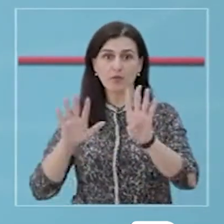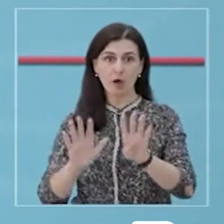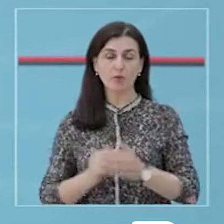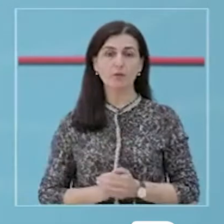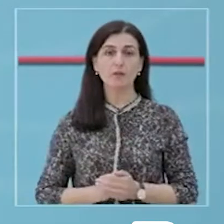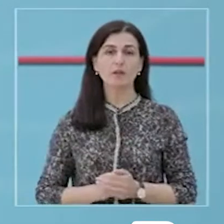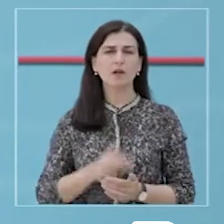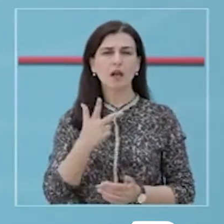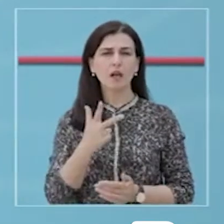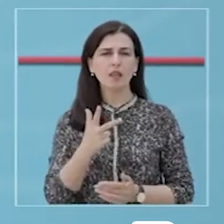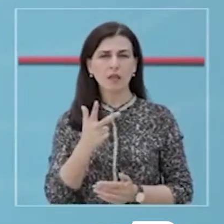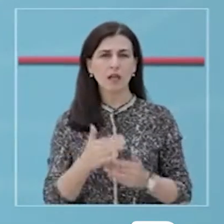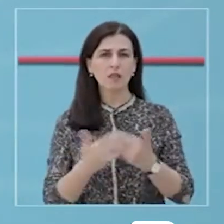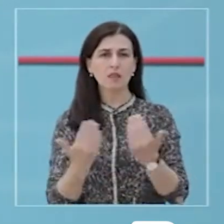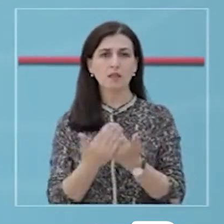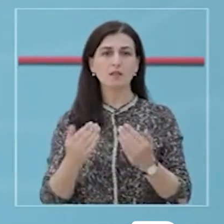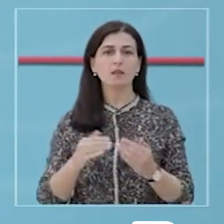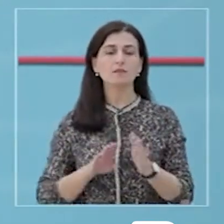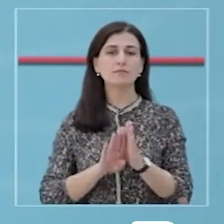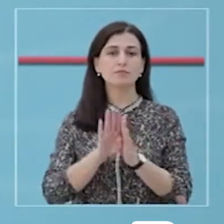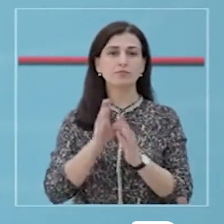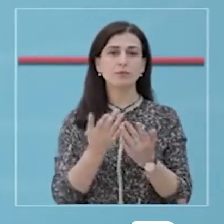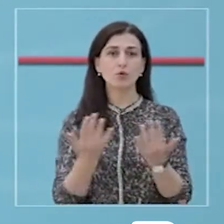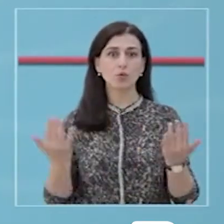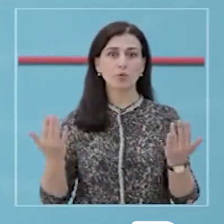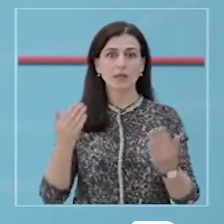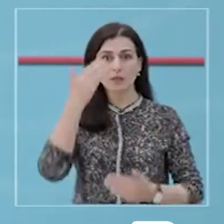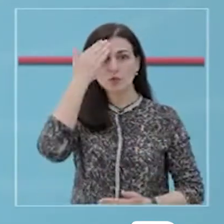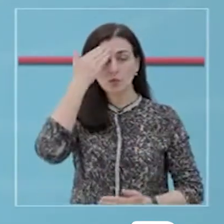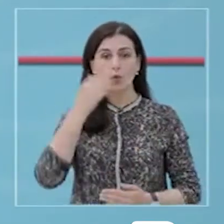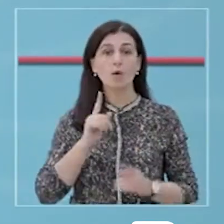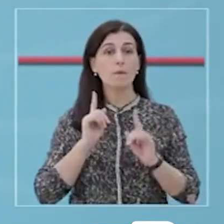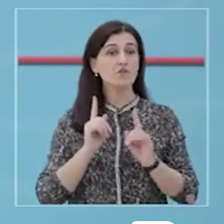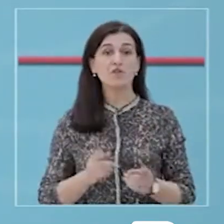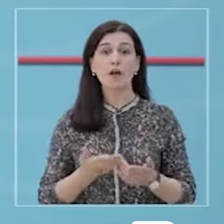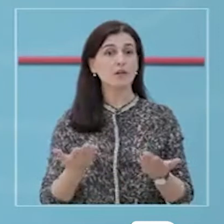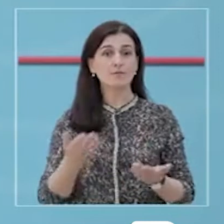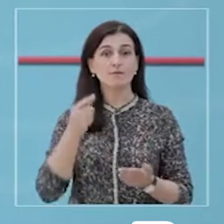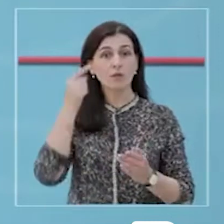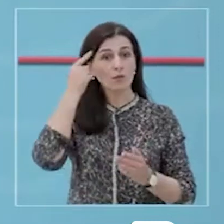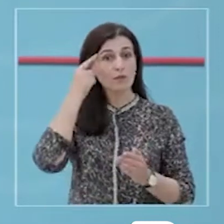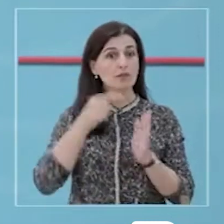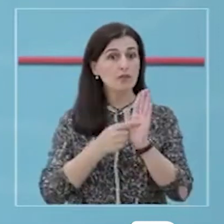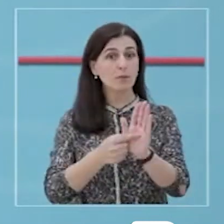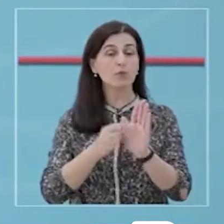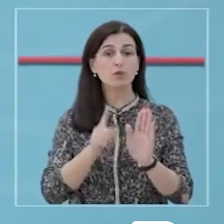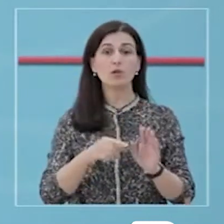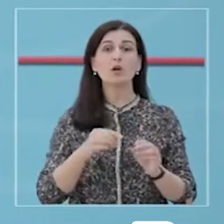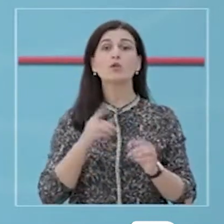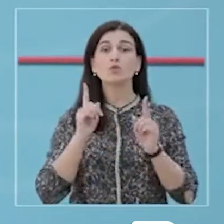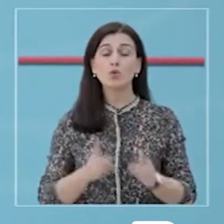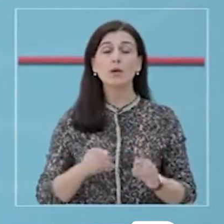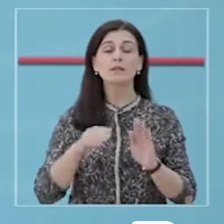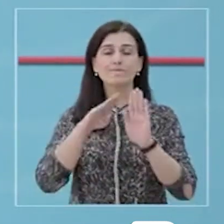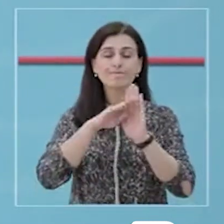të tretën ditë radhazi tregojnë qartë se kujdesi qytetarëve duhet të vazhdojë për të respektuar masat e vendosura në mënyrë që